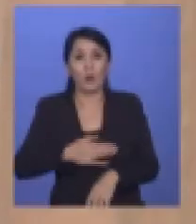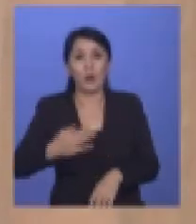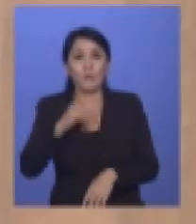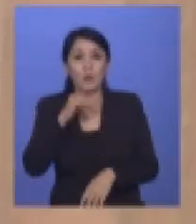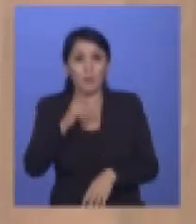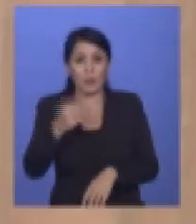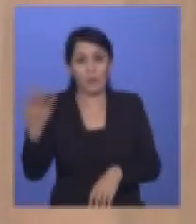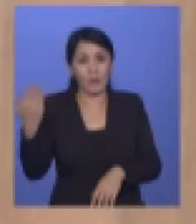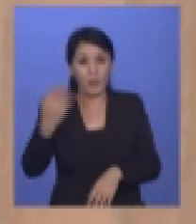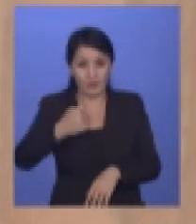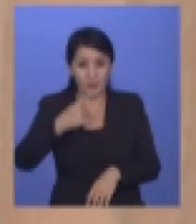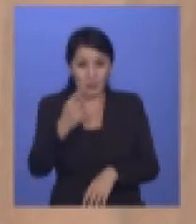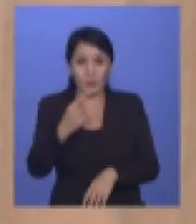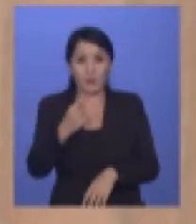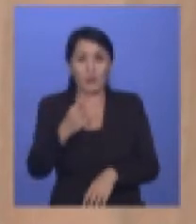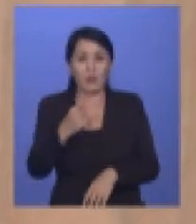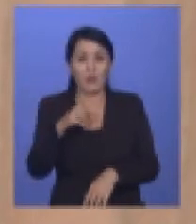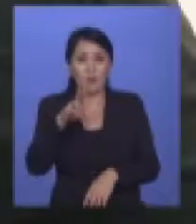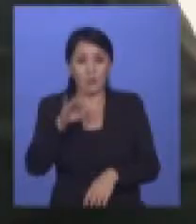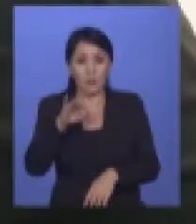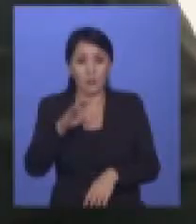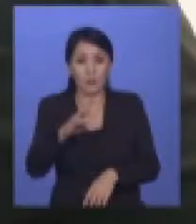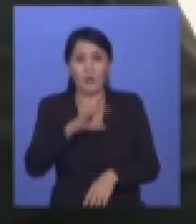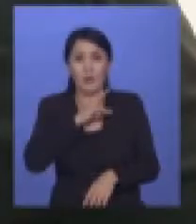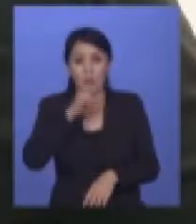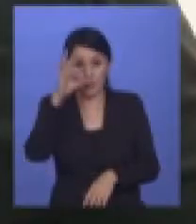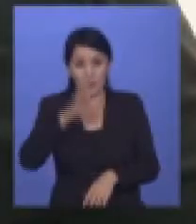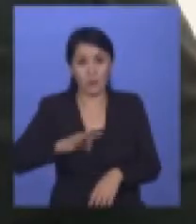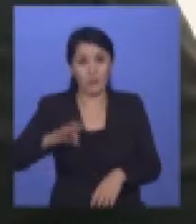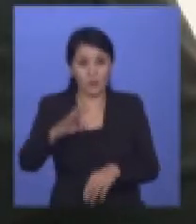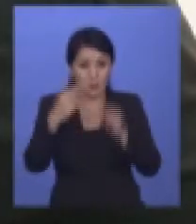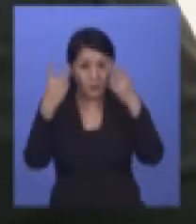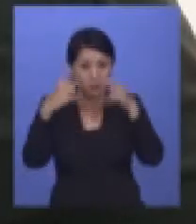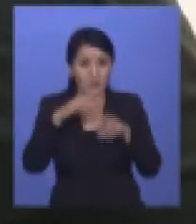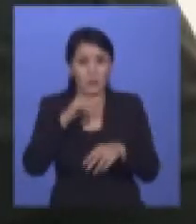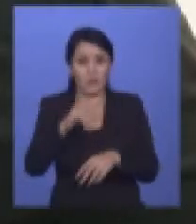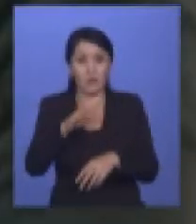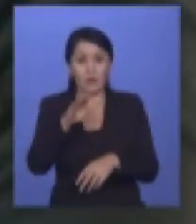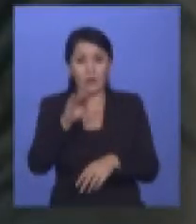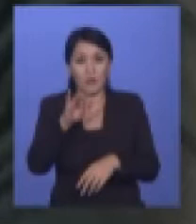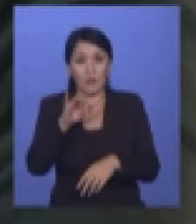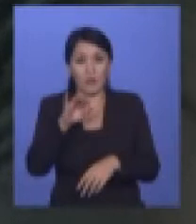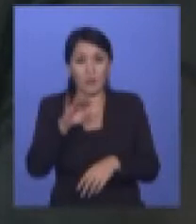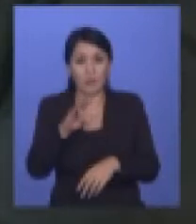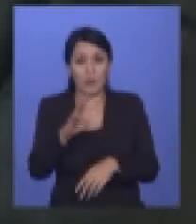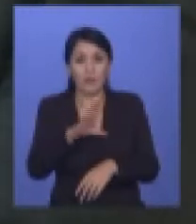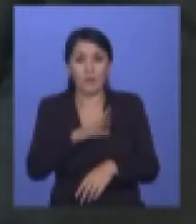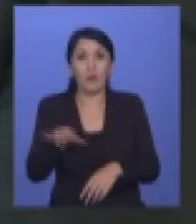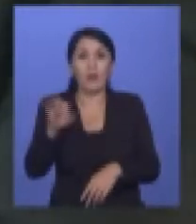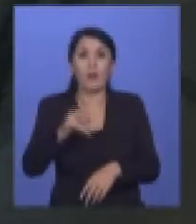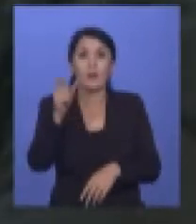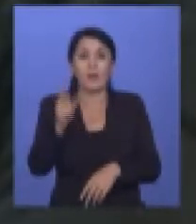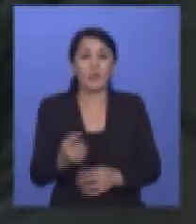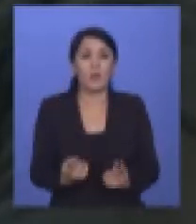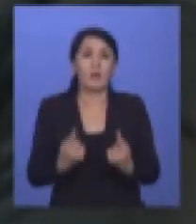Оны ғалымдар бұрыннан бері айтып келеді. Солардың қатарында Манаш Қозыбаев атындағы Солтүстік Қазақстан университетінің профессоры Зылиқа Бимаханова да